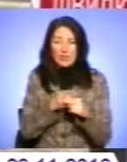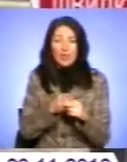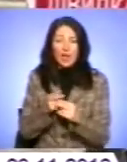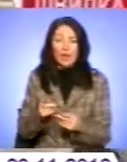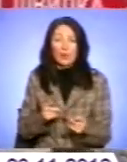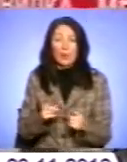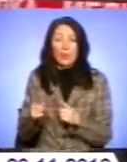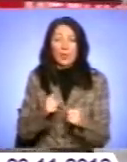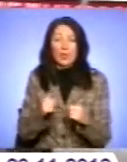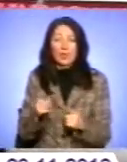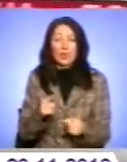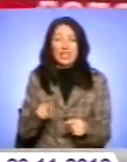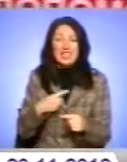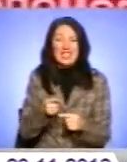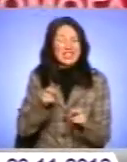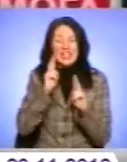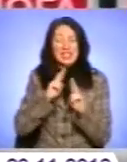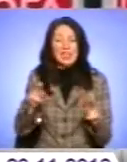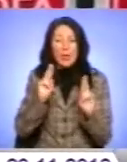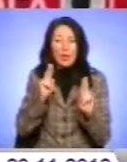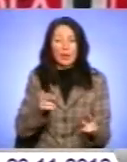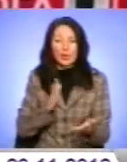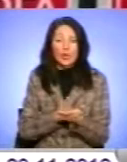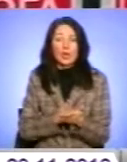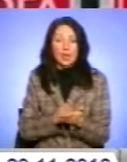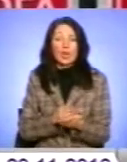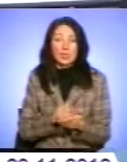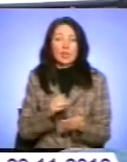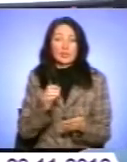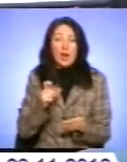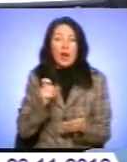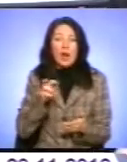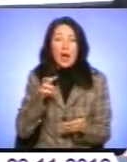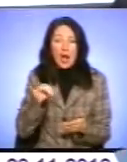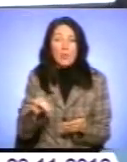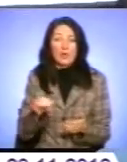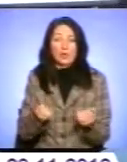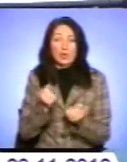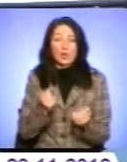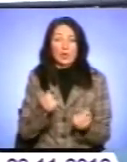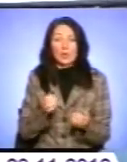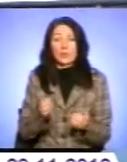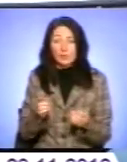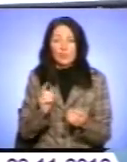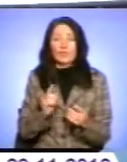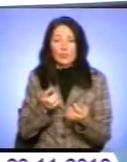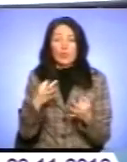через незнання правил, хоча трапляються відверті хами водії. Пропускають, але більшість не